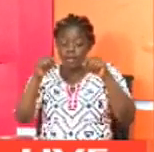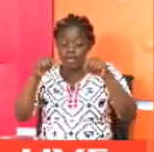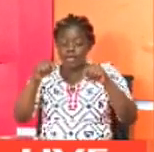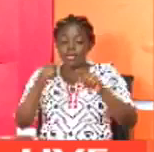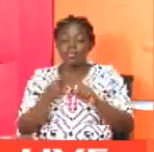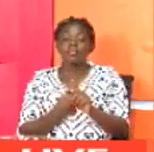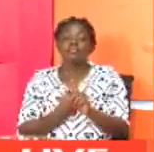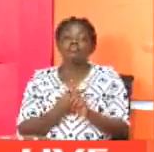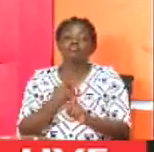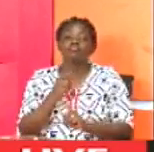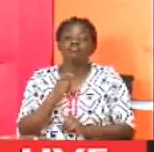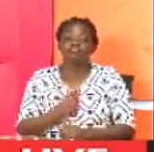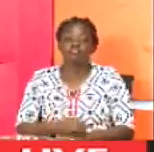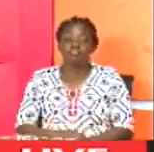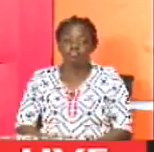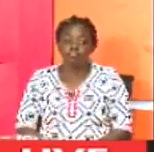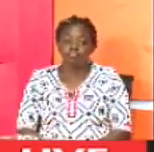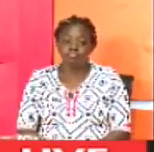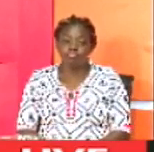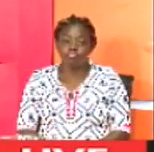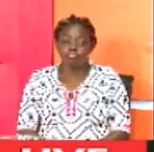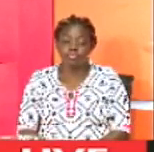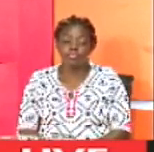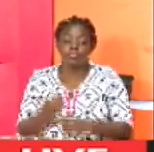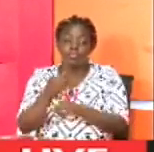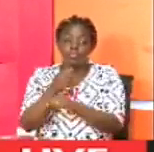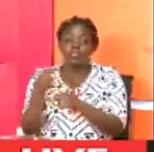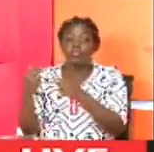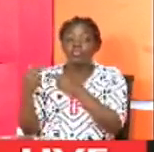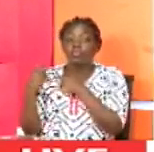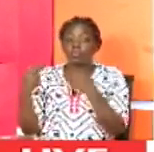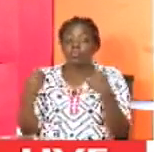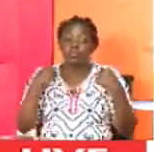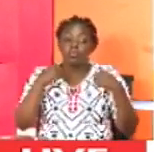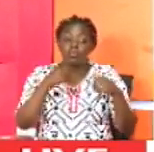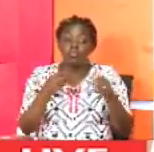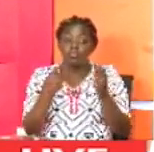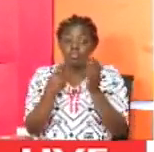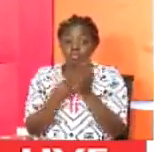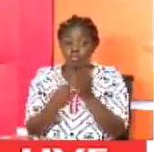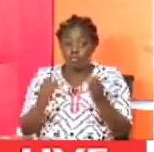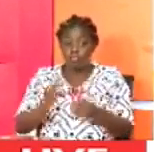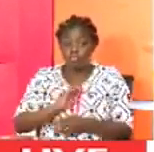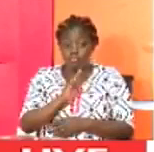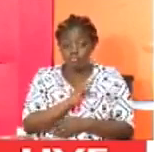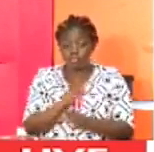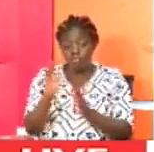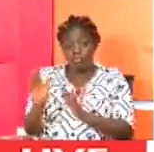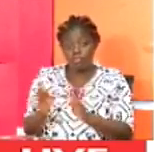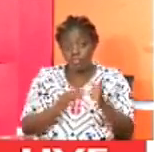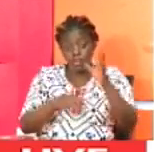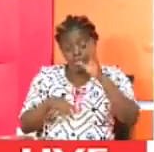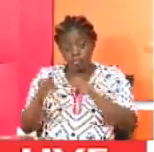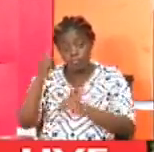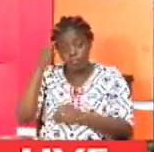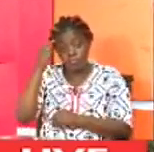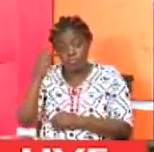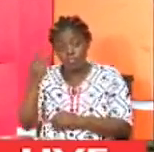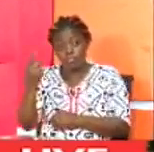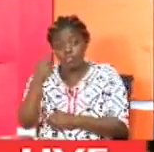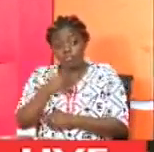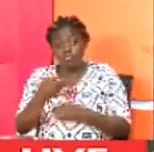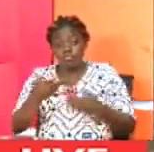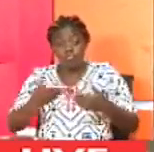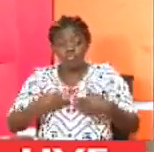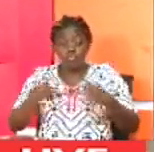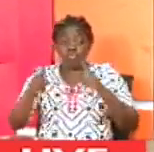wano mu Kampala. Ekitongole ekivunaanyizibwa ku by'obulambuzi mu ggwanga, Uganda Tourism Board, kitegeseza omusomo okumala ennaku bbiri eri bannannyini